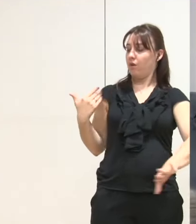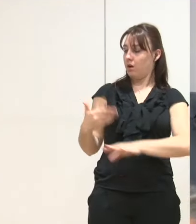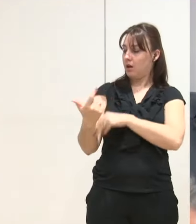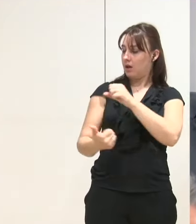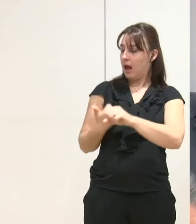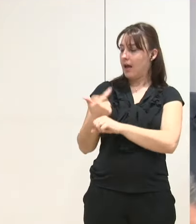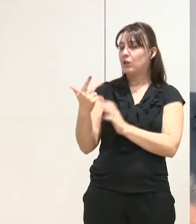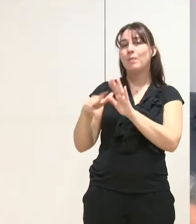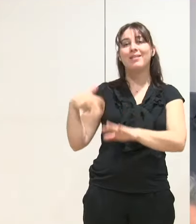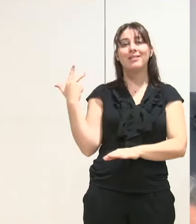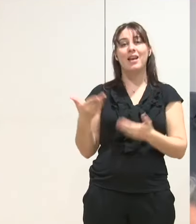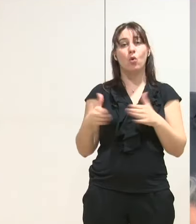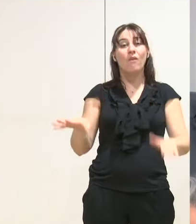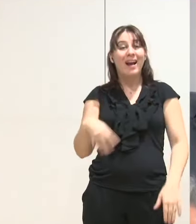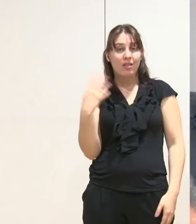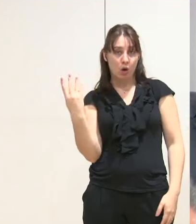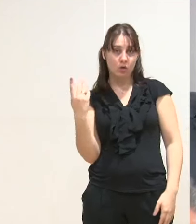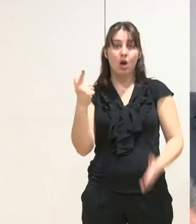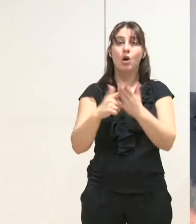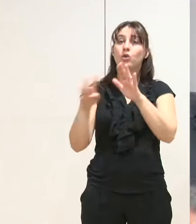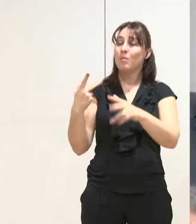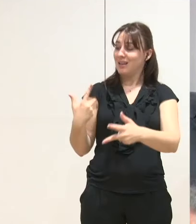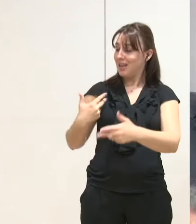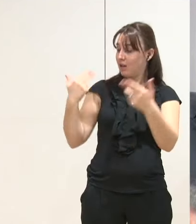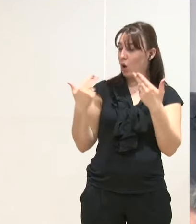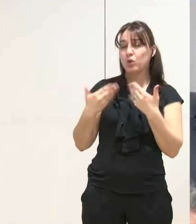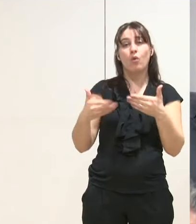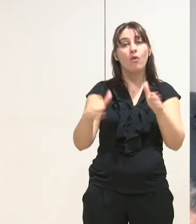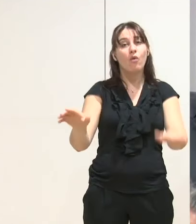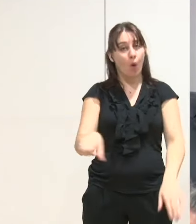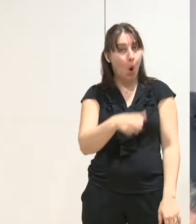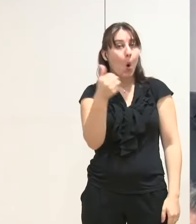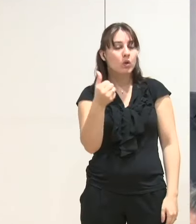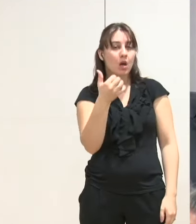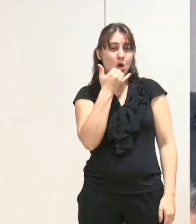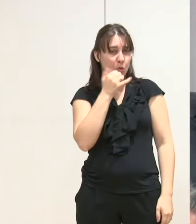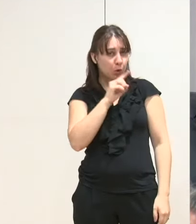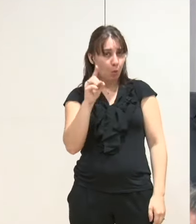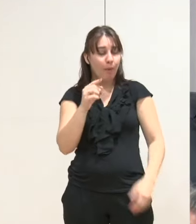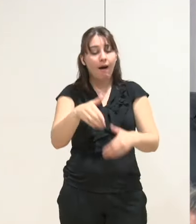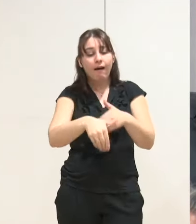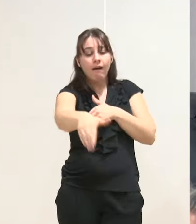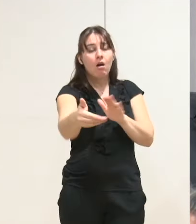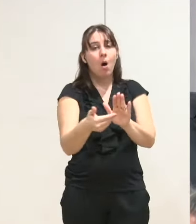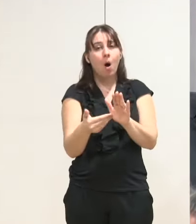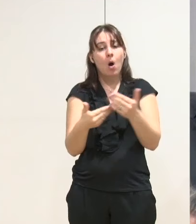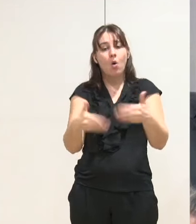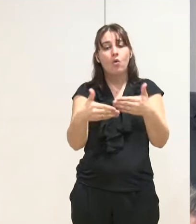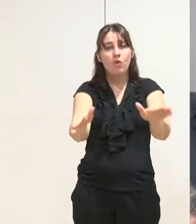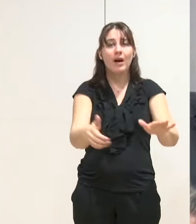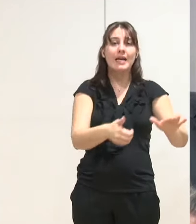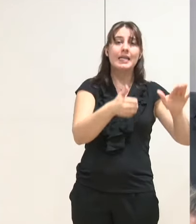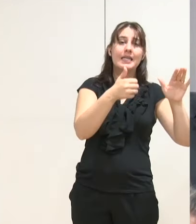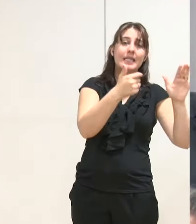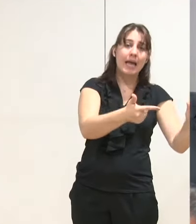2013 11 en 2014 et si je ne m'abuse vous en prévoyez d'en ouvrir entre 7